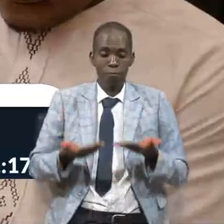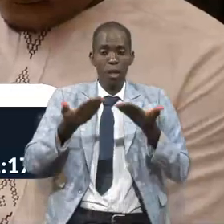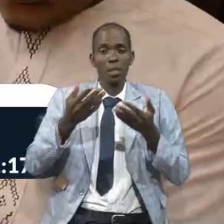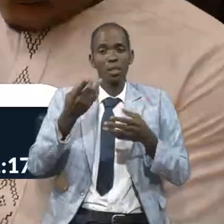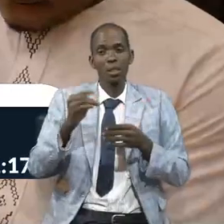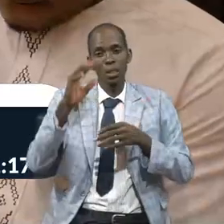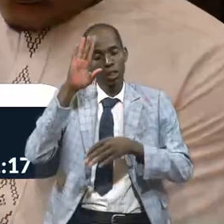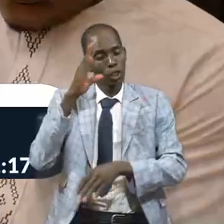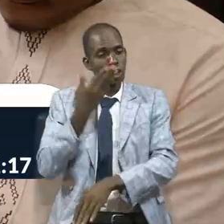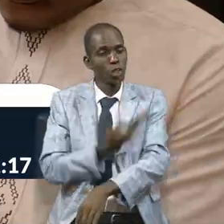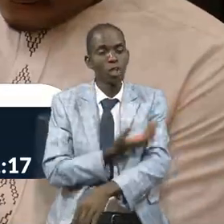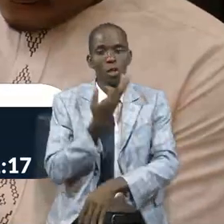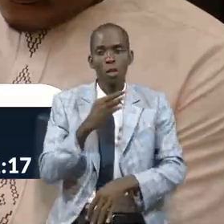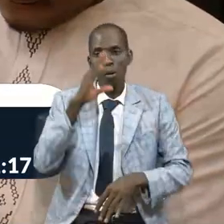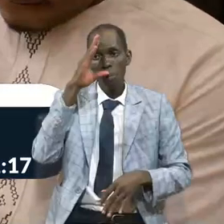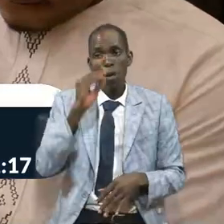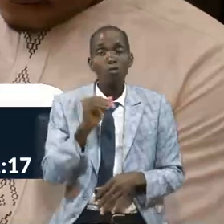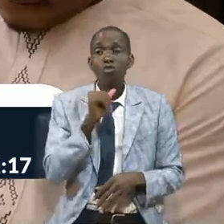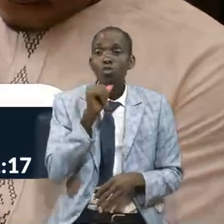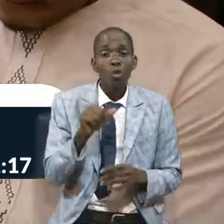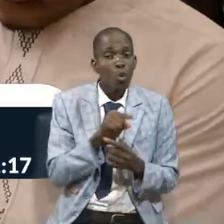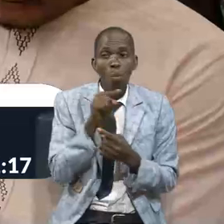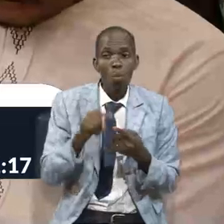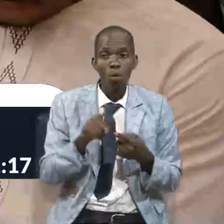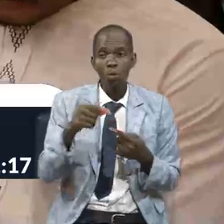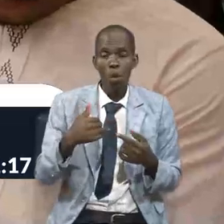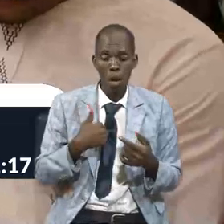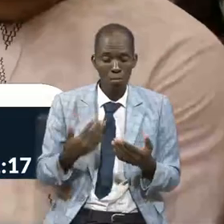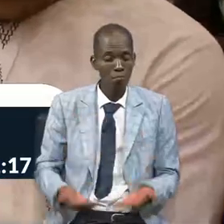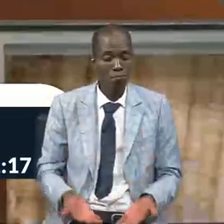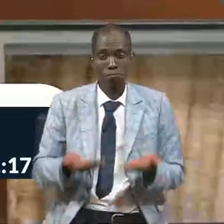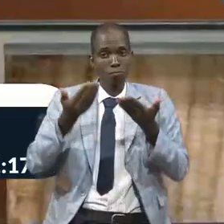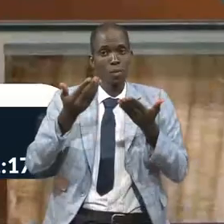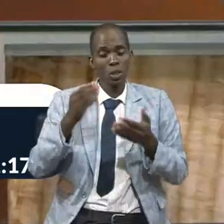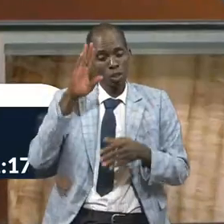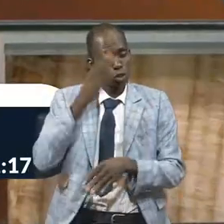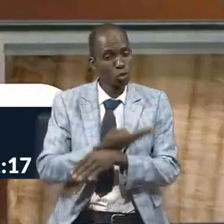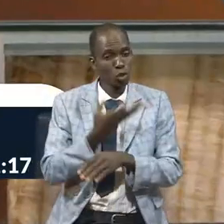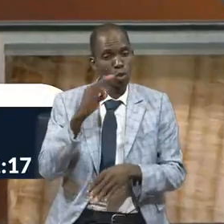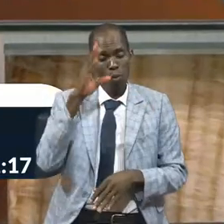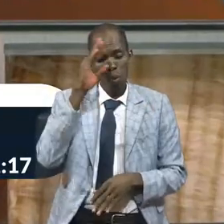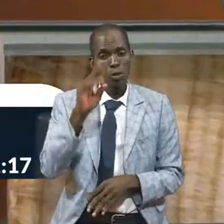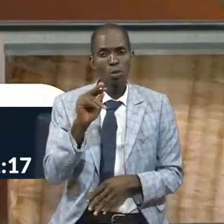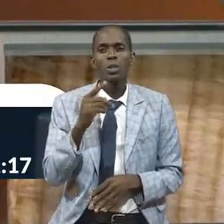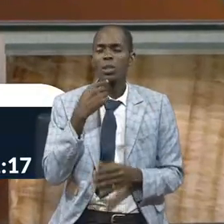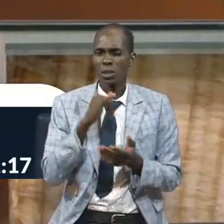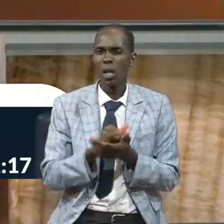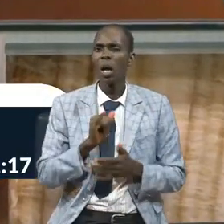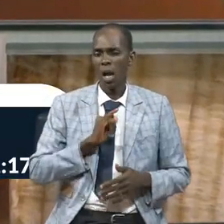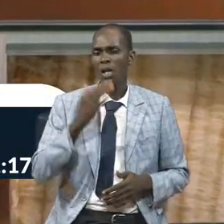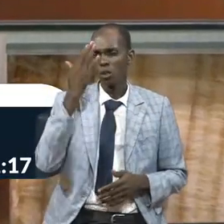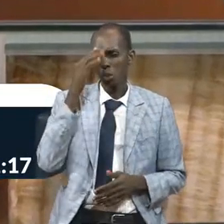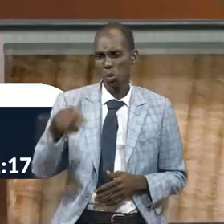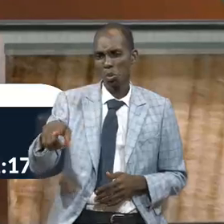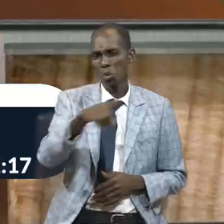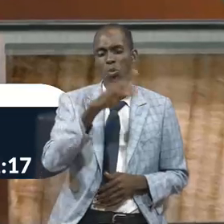dit, Jésus donc leur dit, quand vous aurez élevé le Fils de l'homme, ce qu'il veut dire, c'est que je sais que vous allez